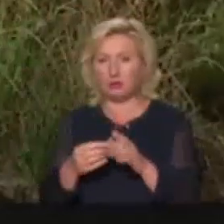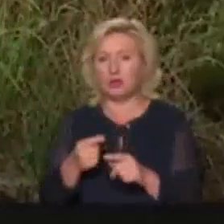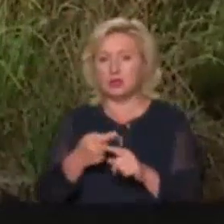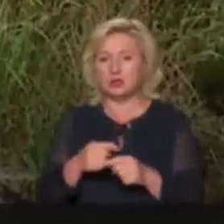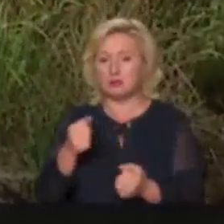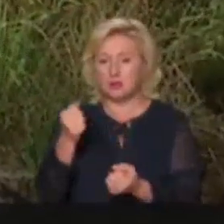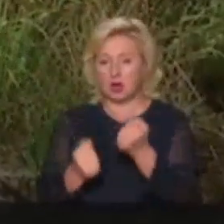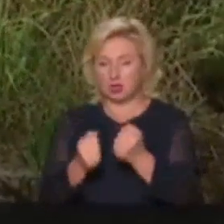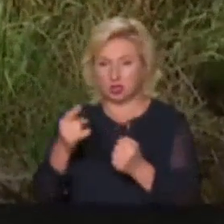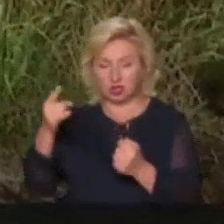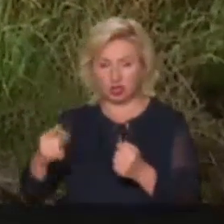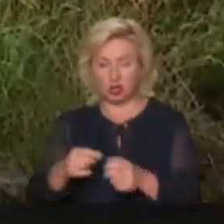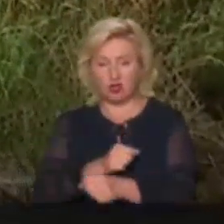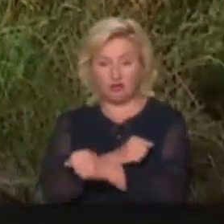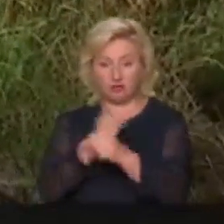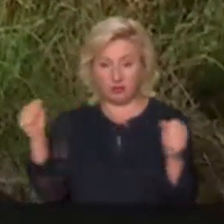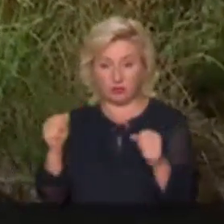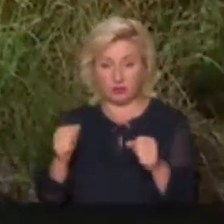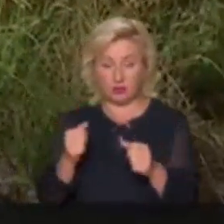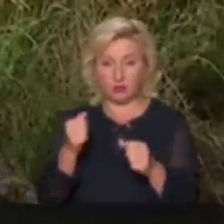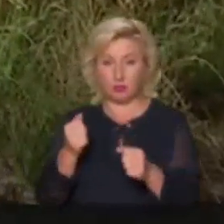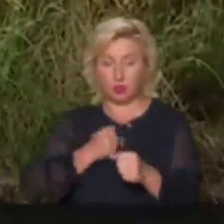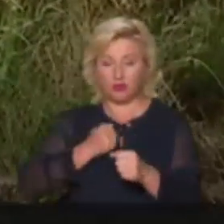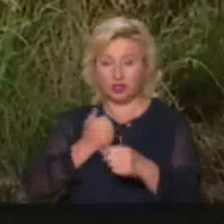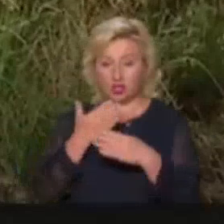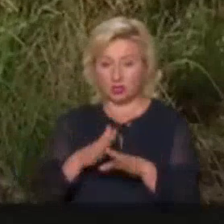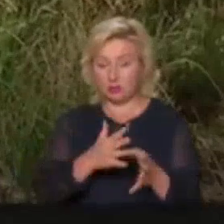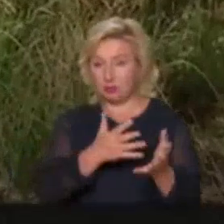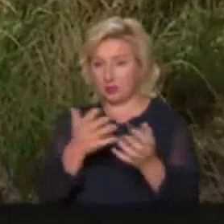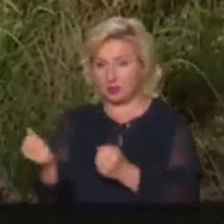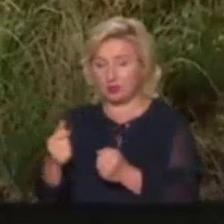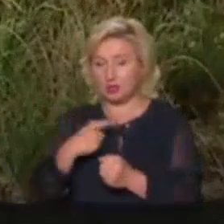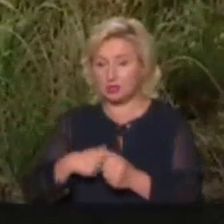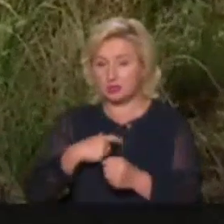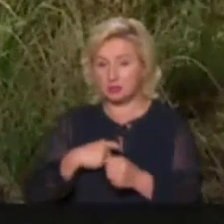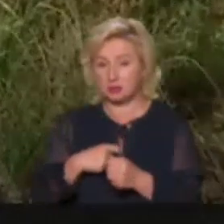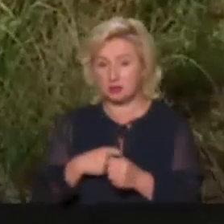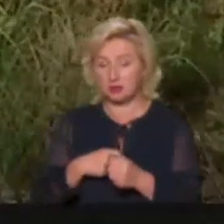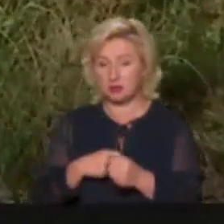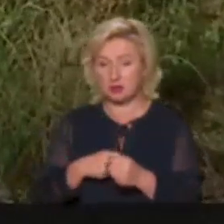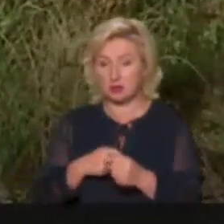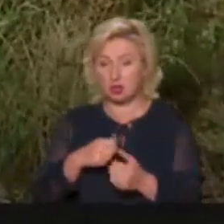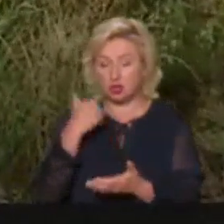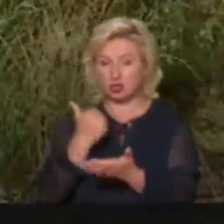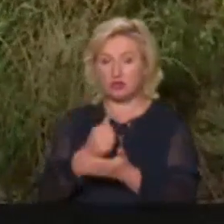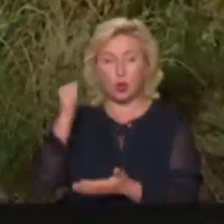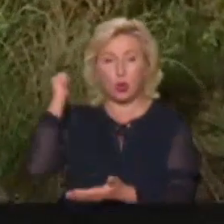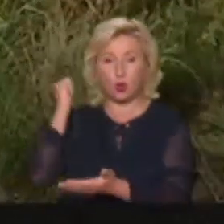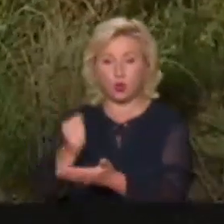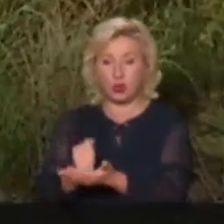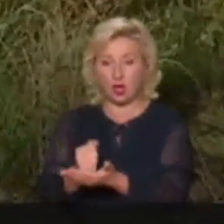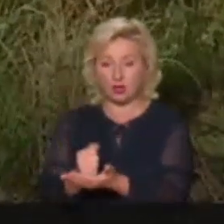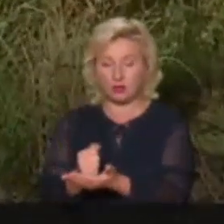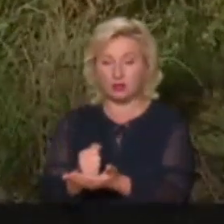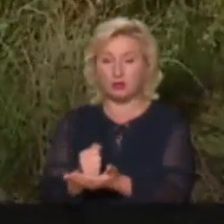ну, коли він вибухнув, ця бойова частина, вона прийняла на себе повністю, ну, основний удар.